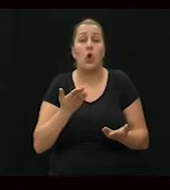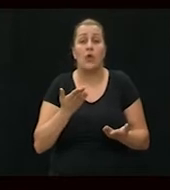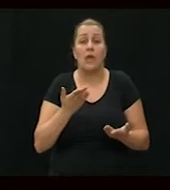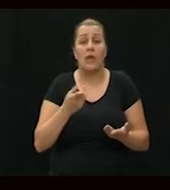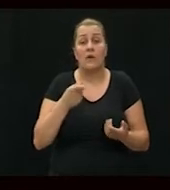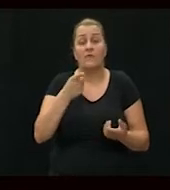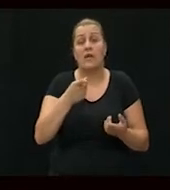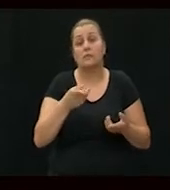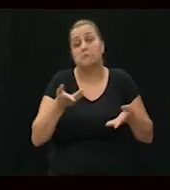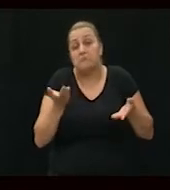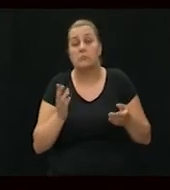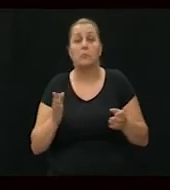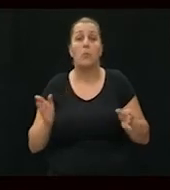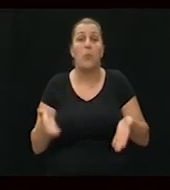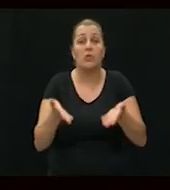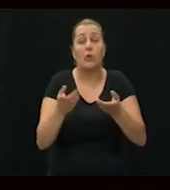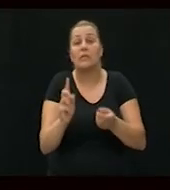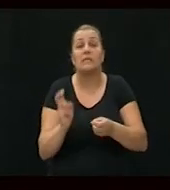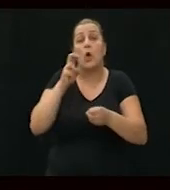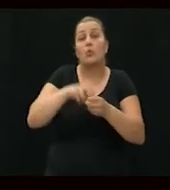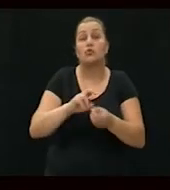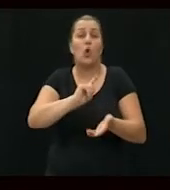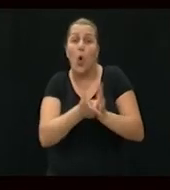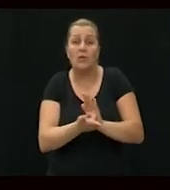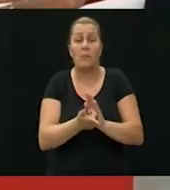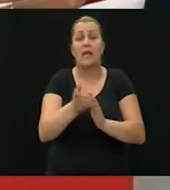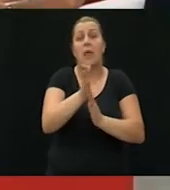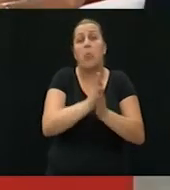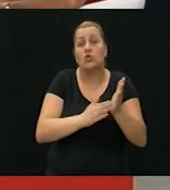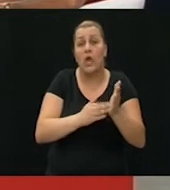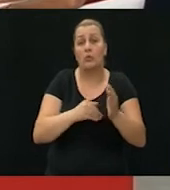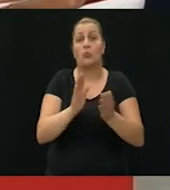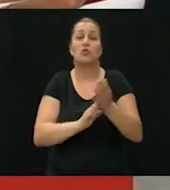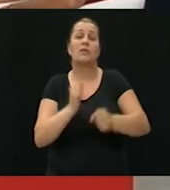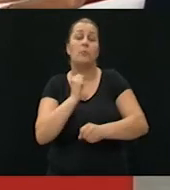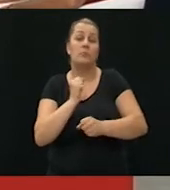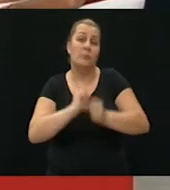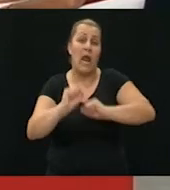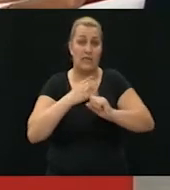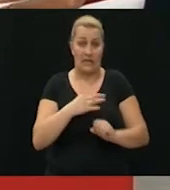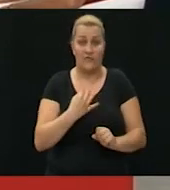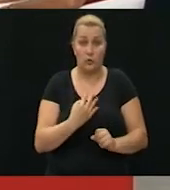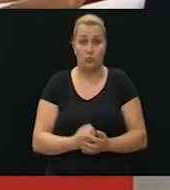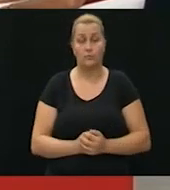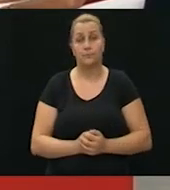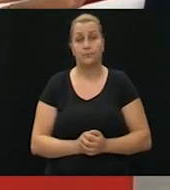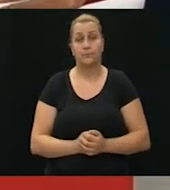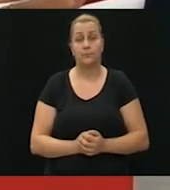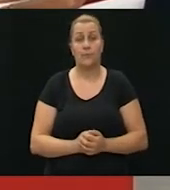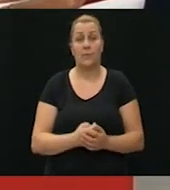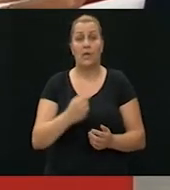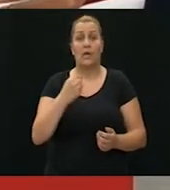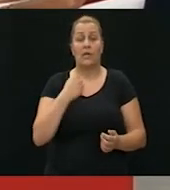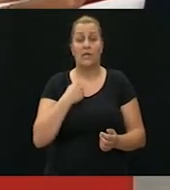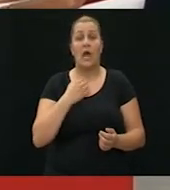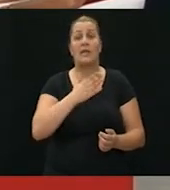rečeno, što vas je nagnalo da odmah na početku stanete na obranu domovine Hrvatske? Evo, gledajući, ja